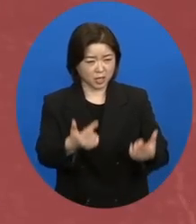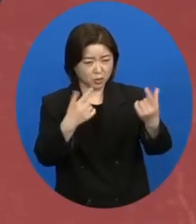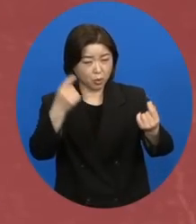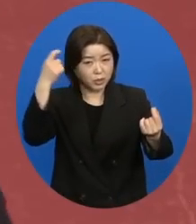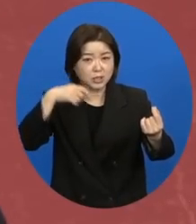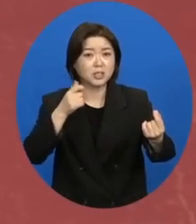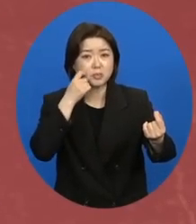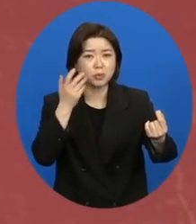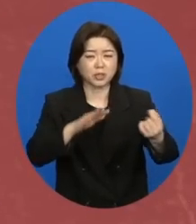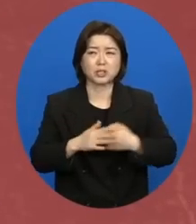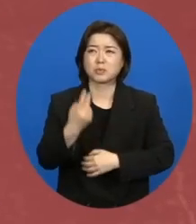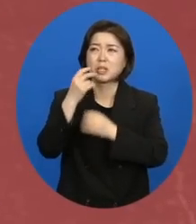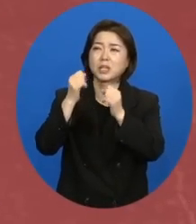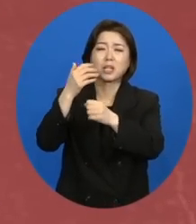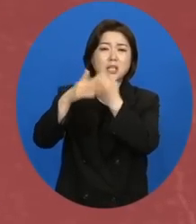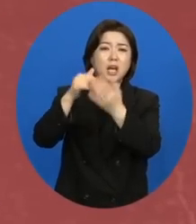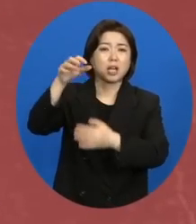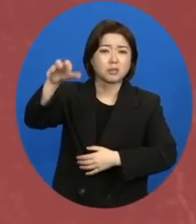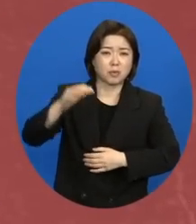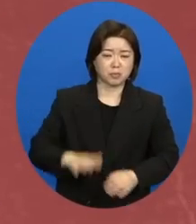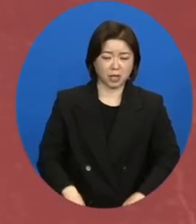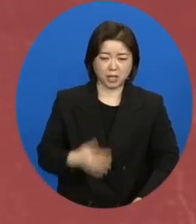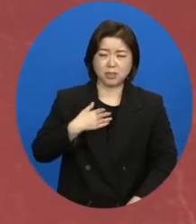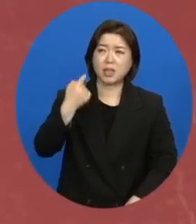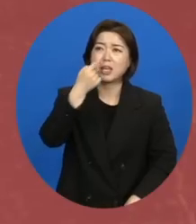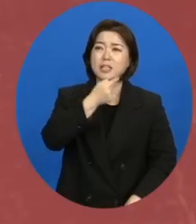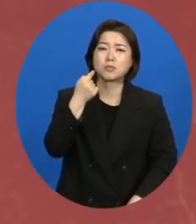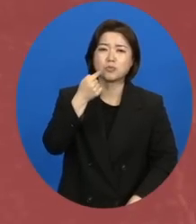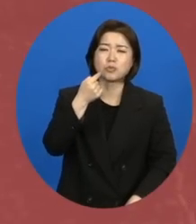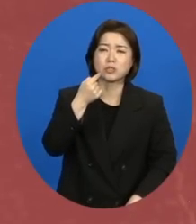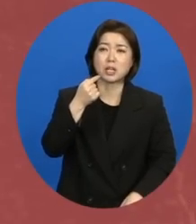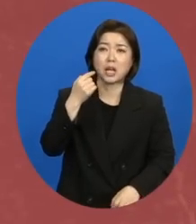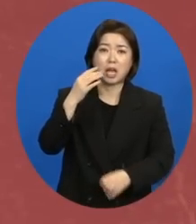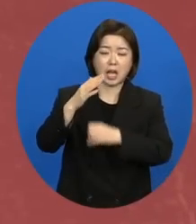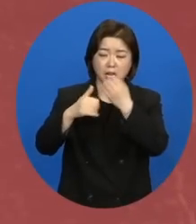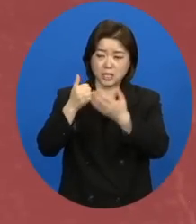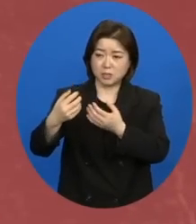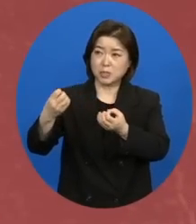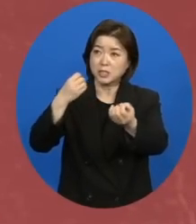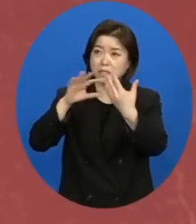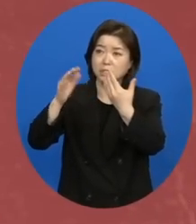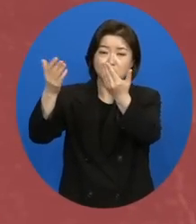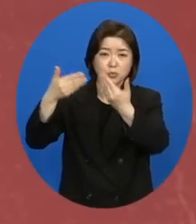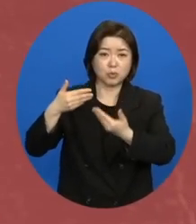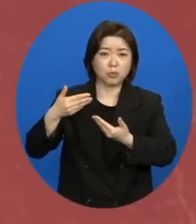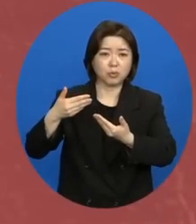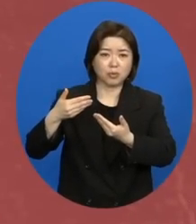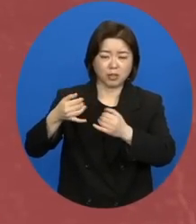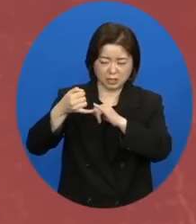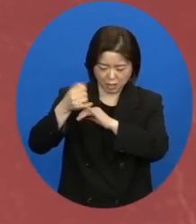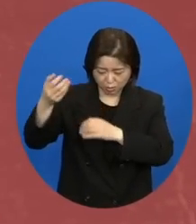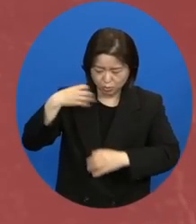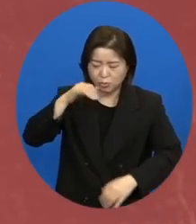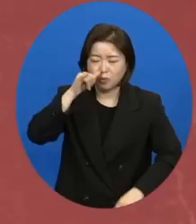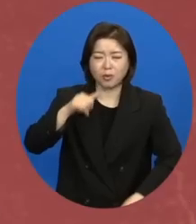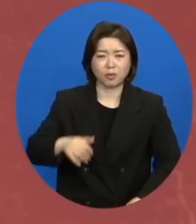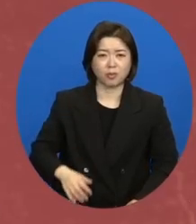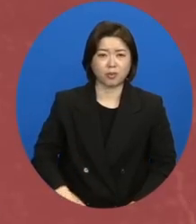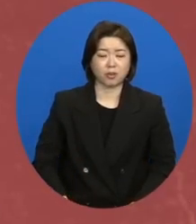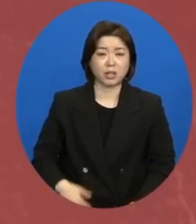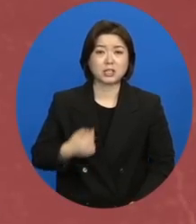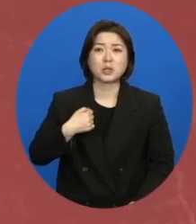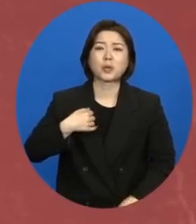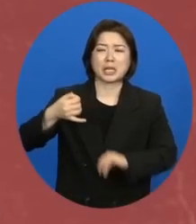느껴도 살아계신 하나님 앞에 내 입술에 하나님이 기도에 응답 주신다고 했으니 약속했어요. 하나님이